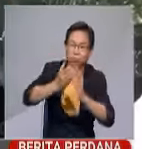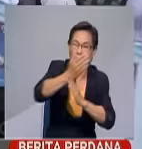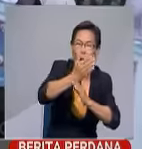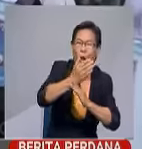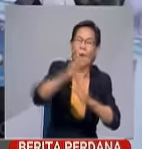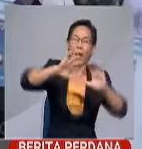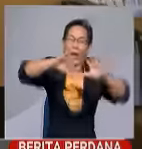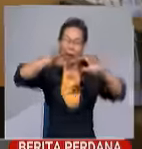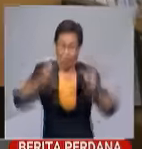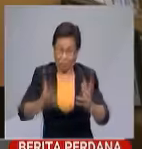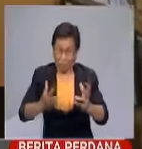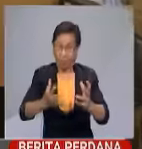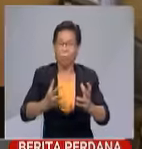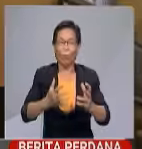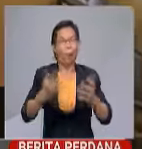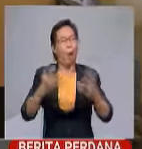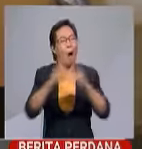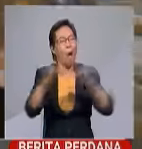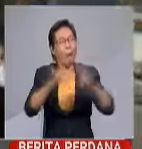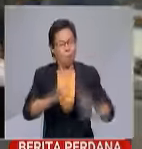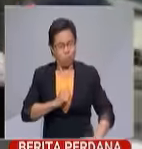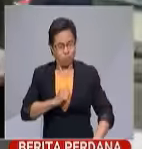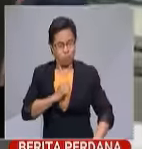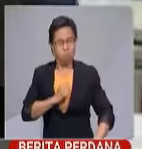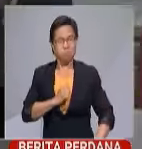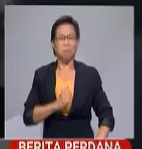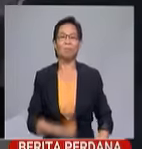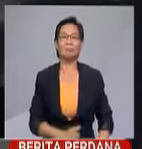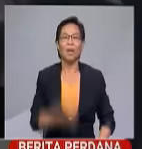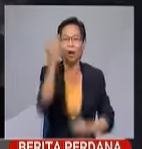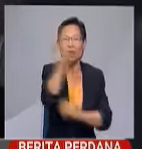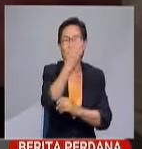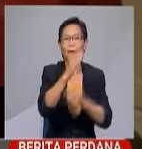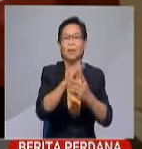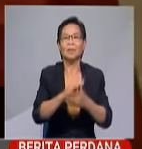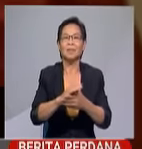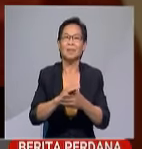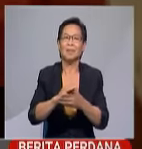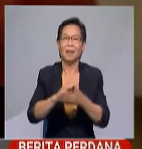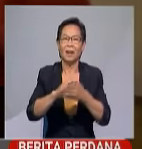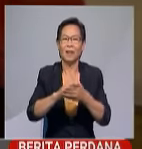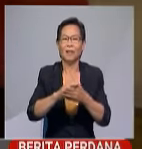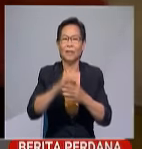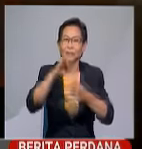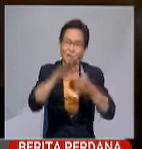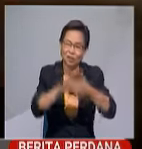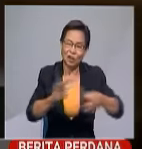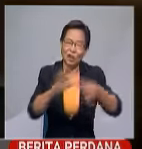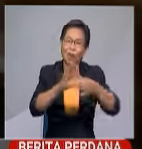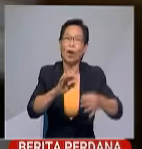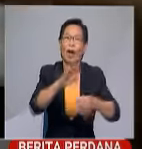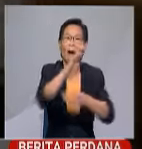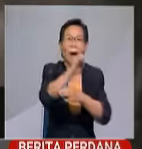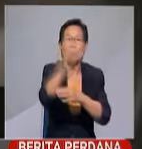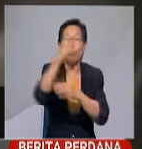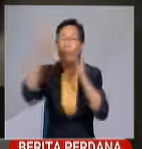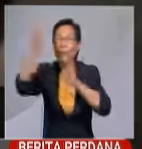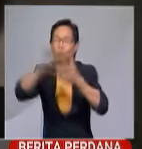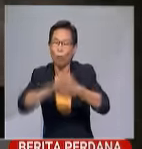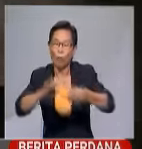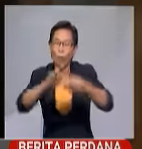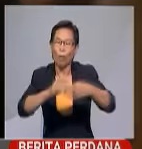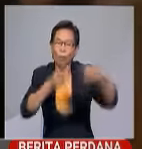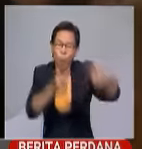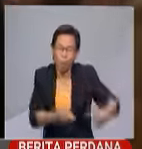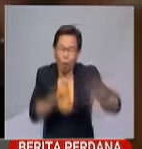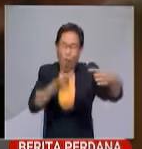platform antarabangsa amat membanggakan. Manakala filem cereka dokumentari M for Malaysia yang mengisahkan kisah